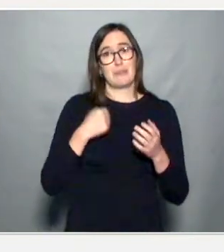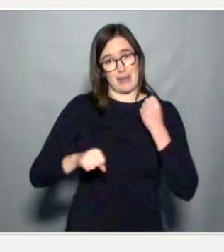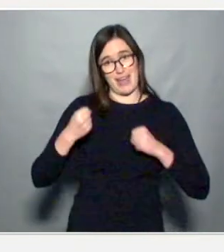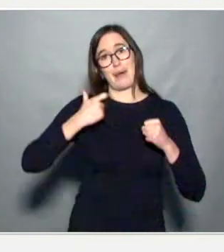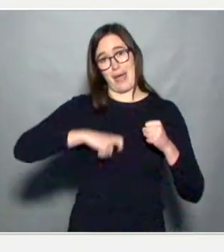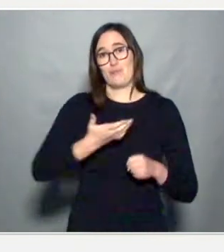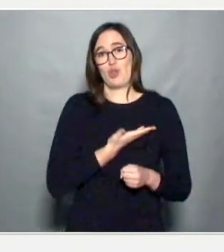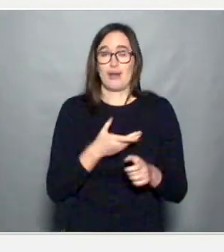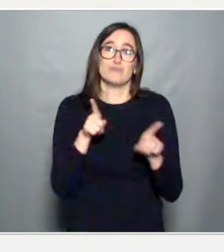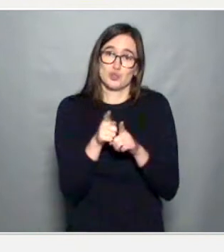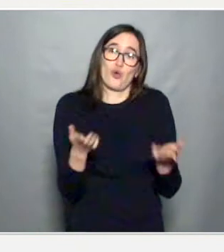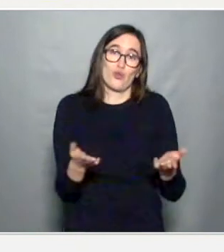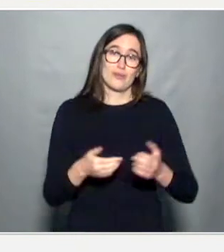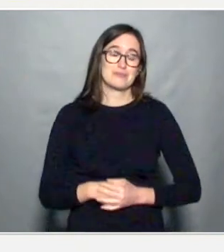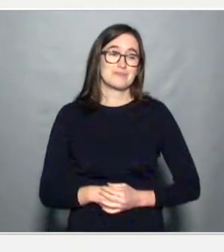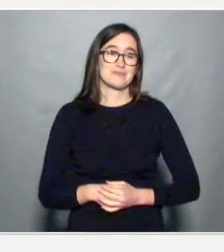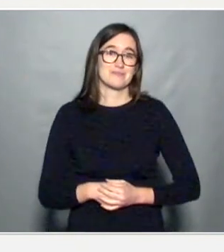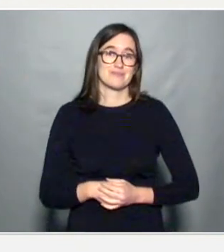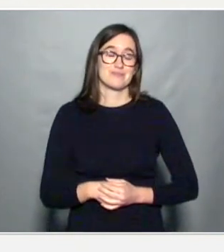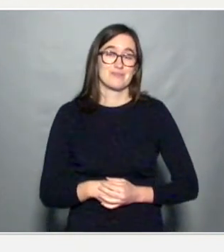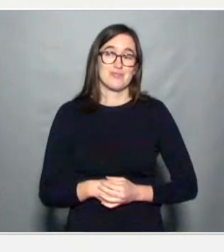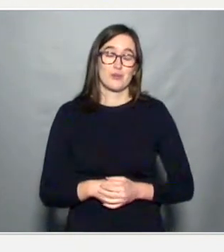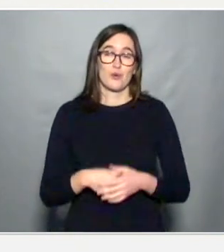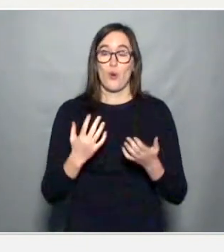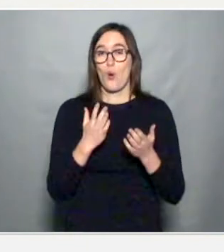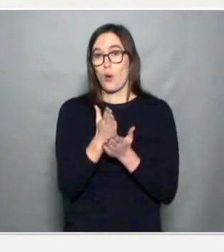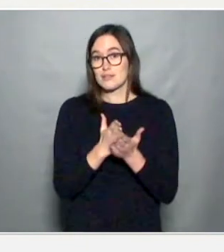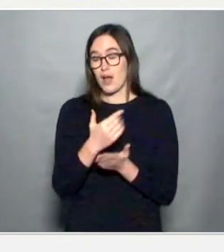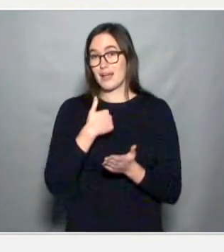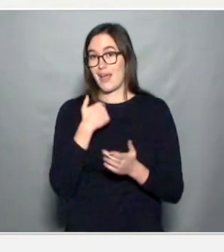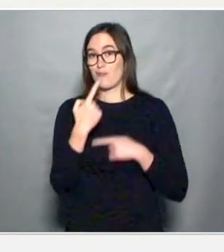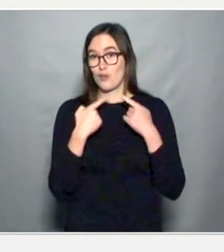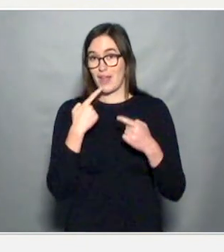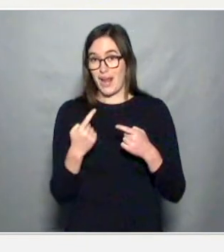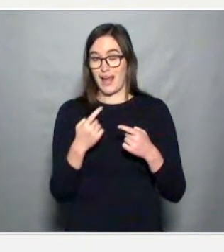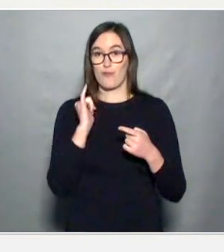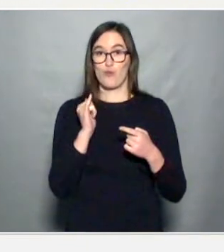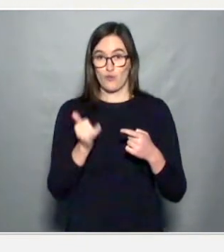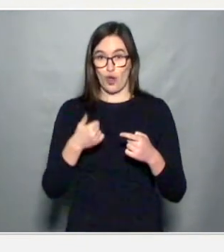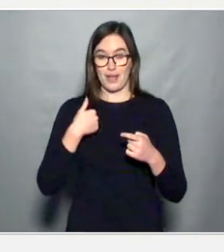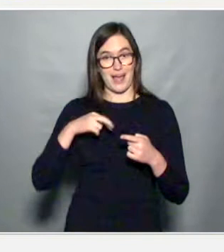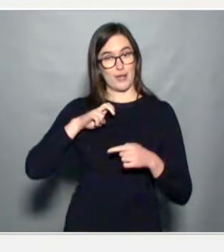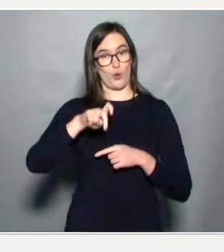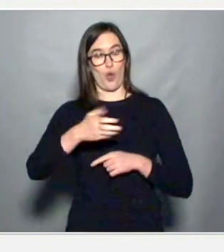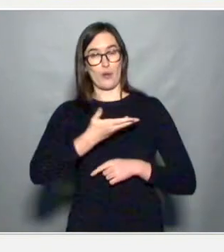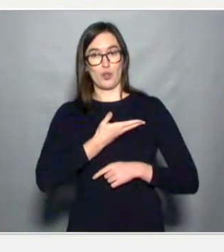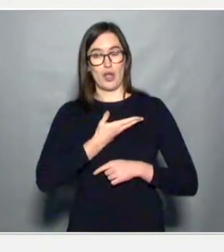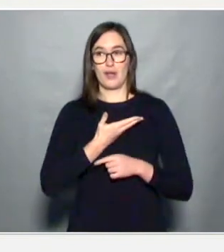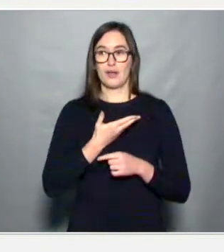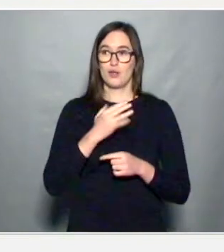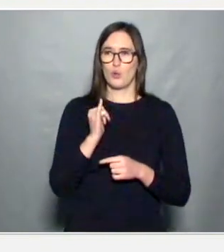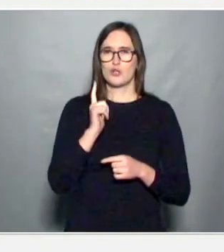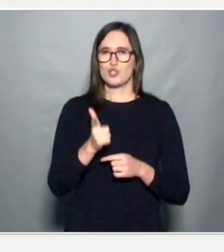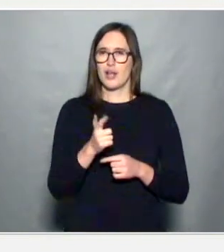tillbaka, så enkelt är det. Och anledningen till att jag berättar varför jag gör det är för att varje år så gör jag